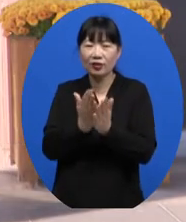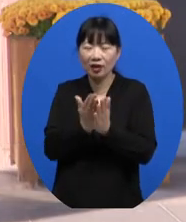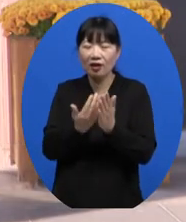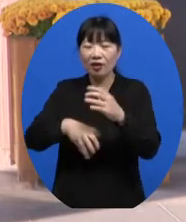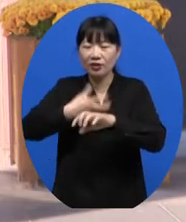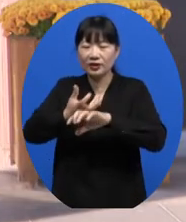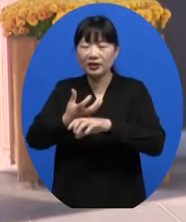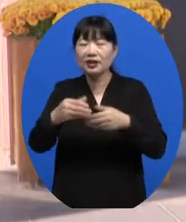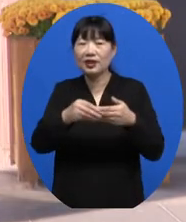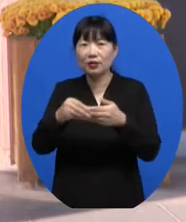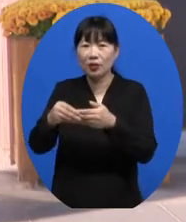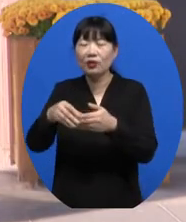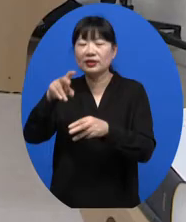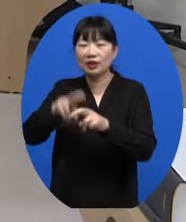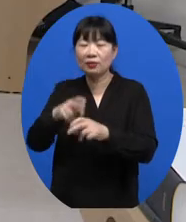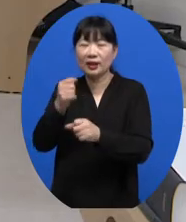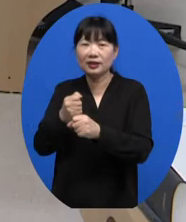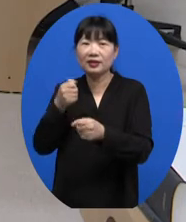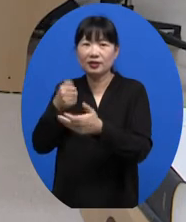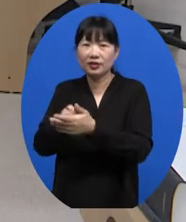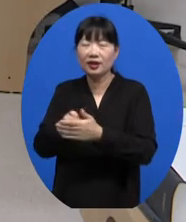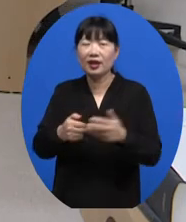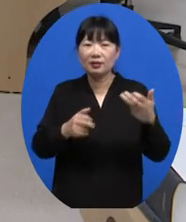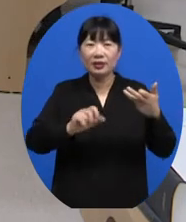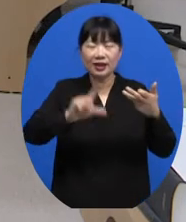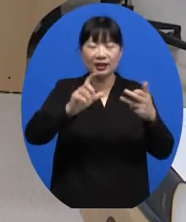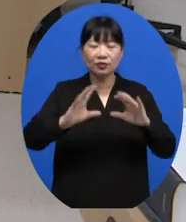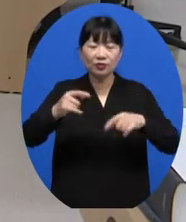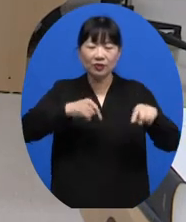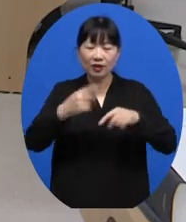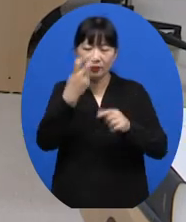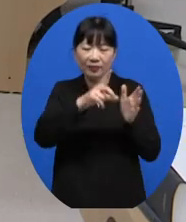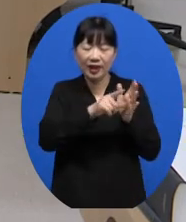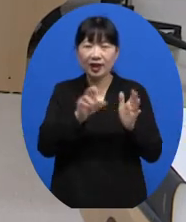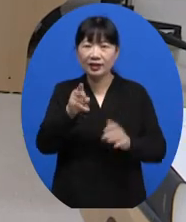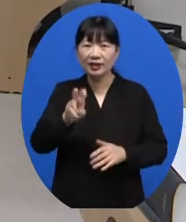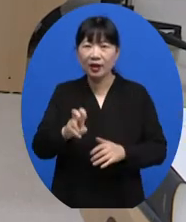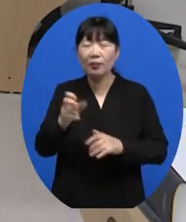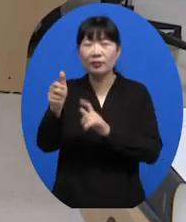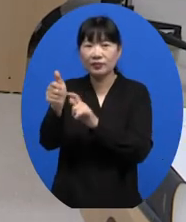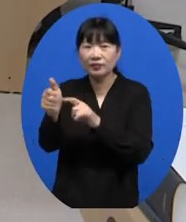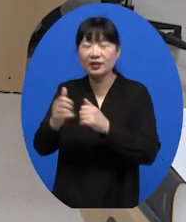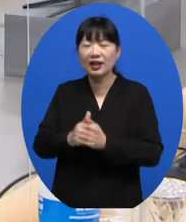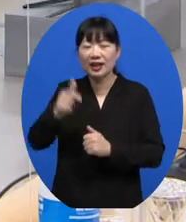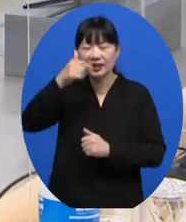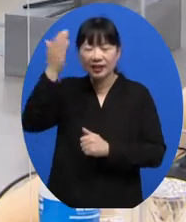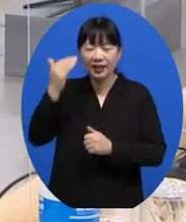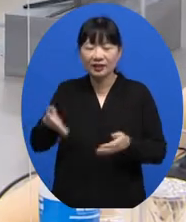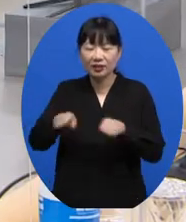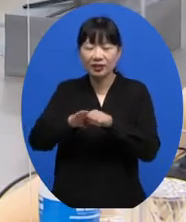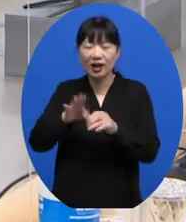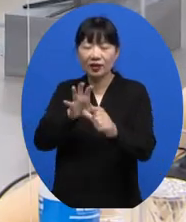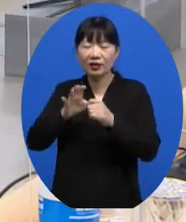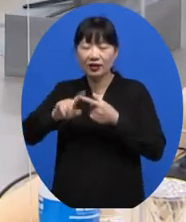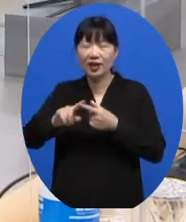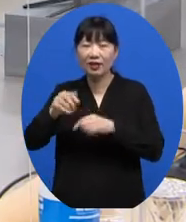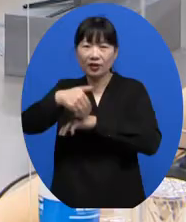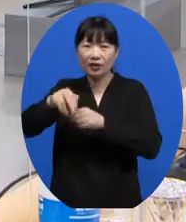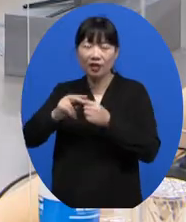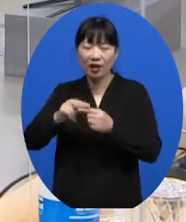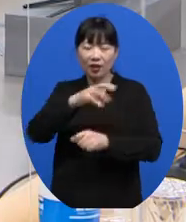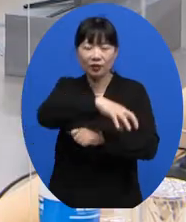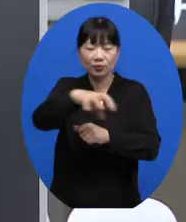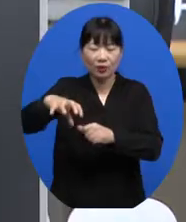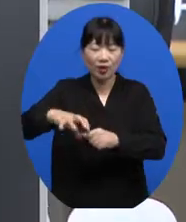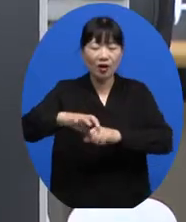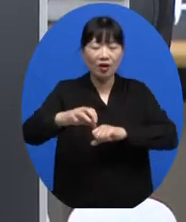장소로 만들겠다는 것. 지난 18일 열린 국정감사에서 염태영 경제부지사는 예청사 활용에 대한 계획과 주변 활성화를